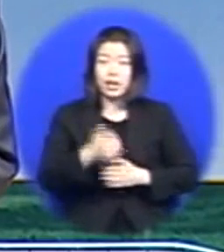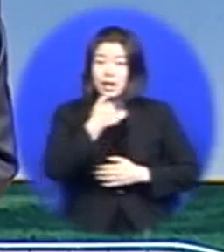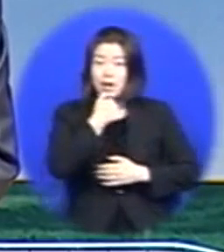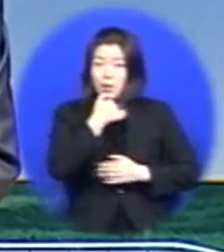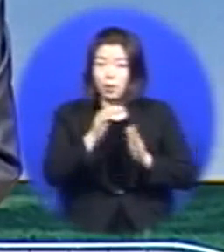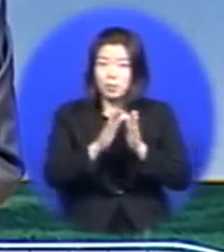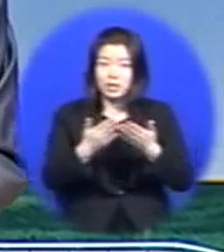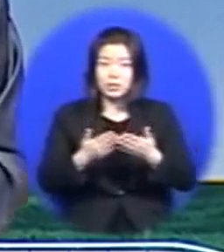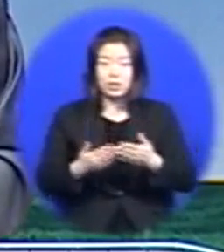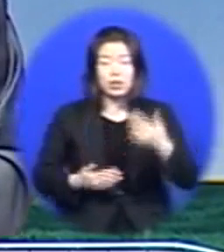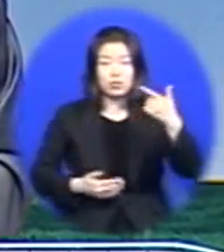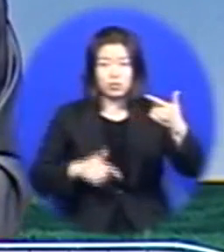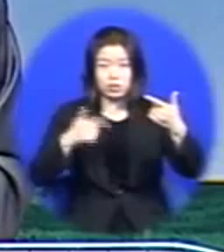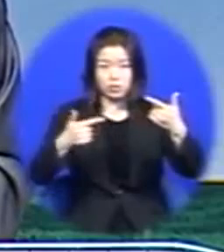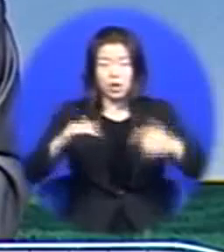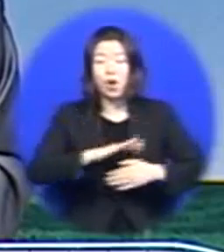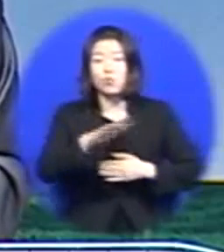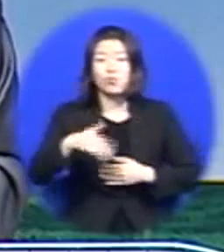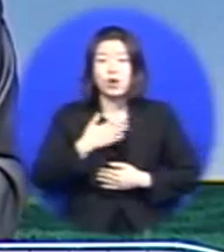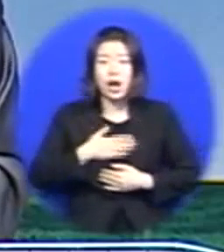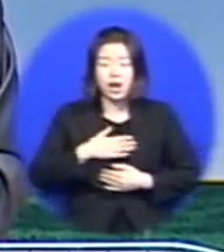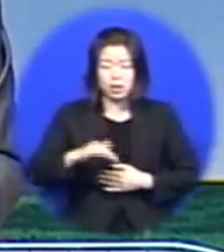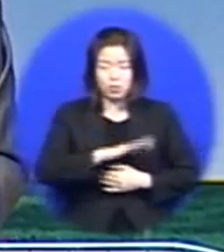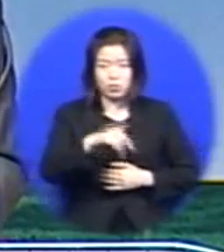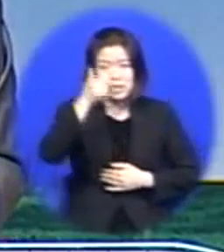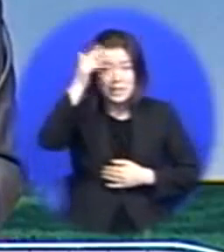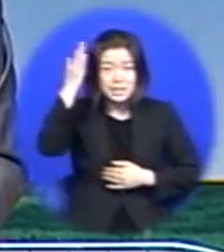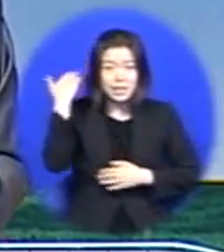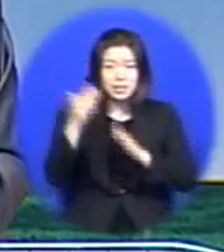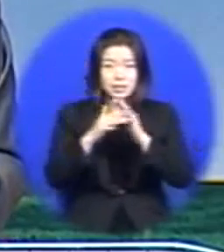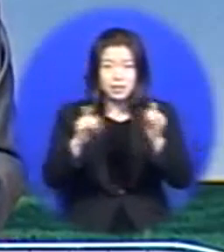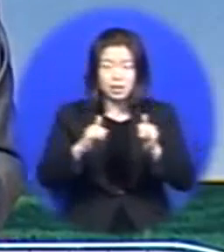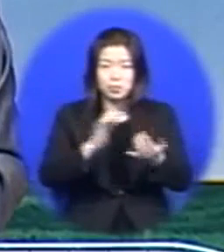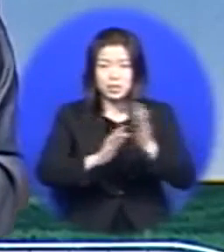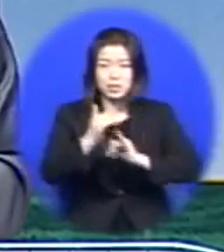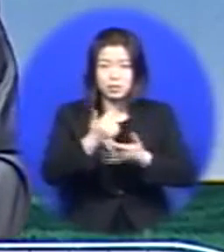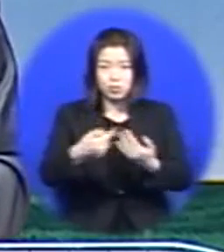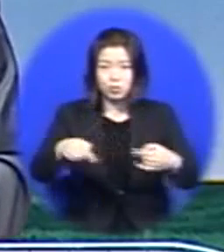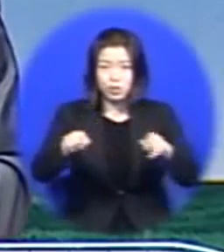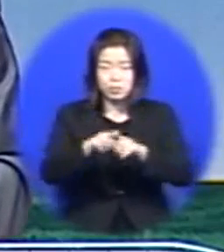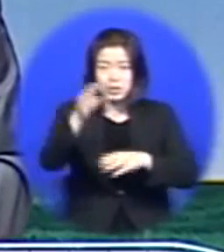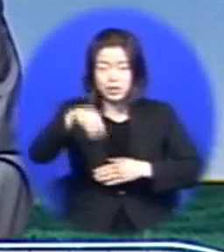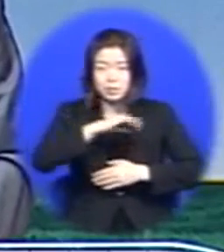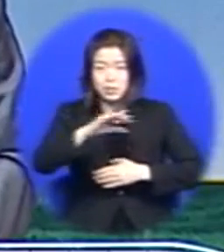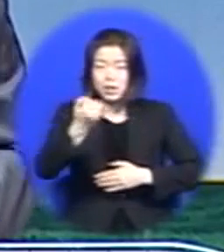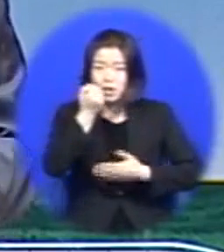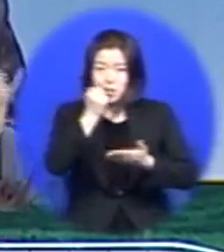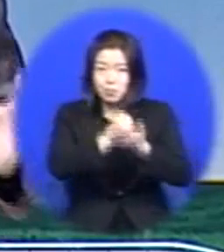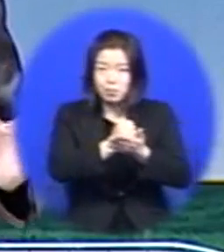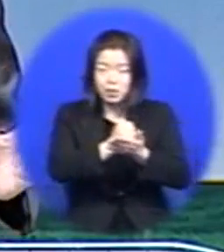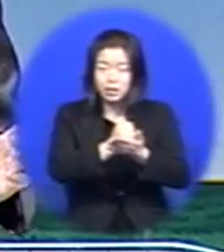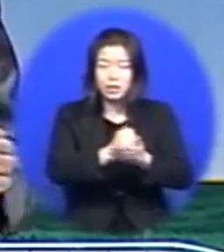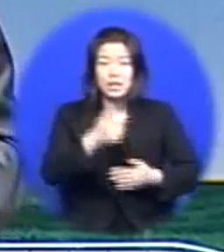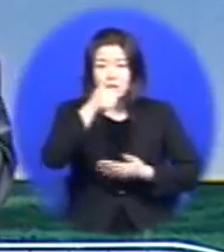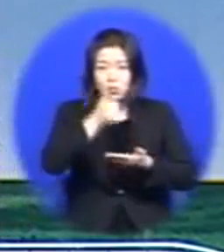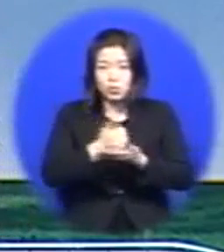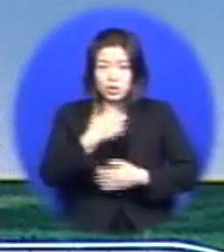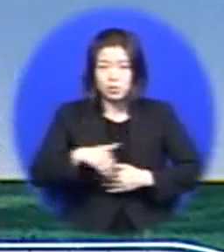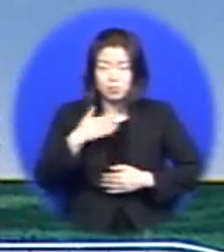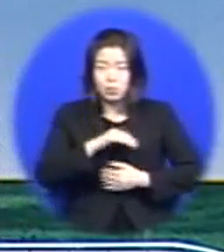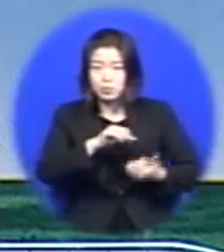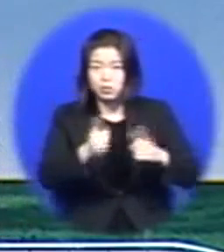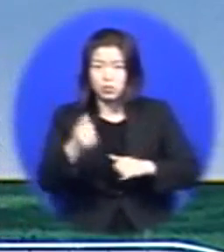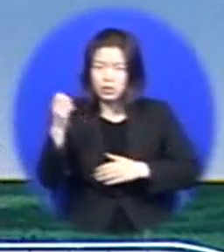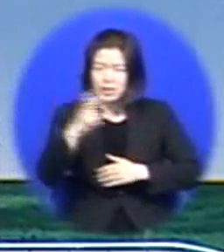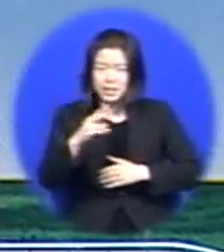로마서 6장 6절, 우리가 알거니와 우리의 옛사람이 예수와 함께 십자가에 못 박힌 것은 죄의 몸이 죽어